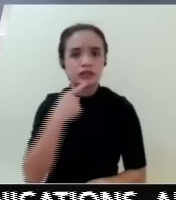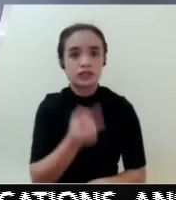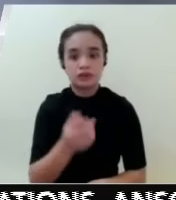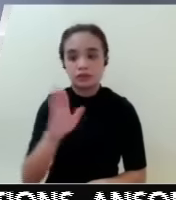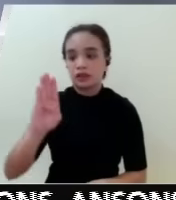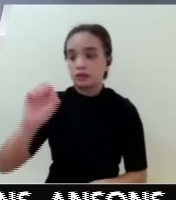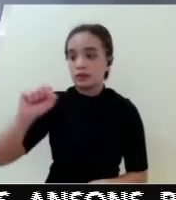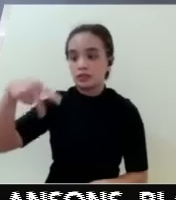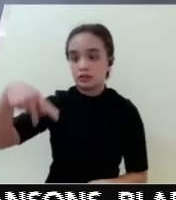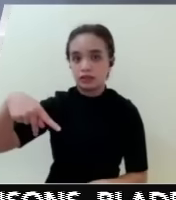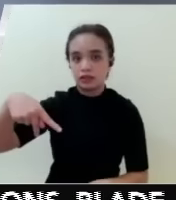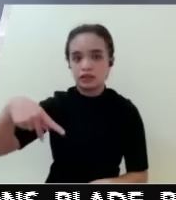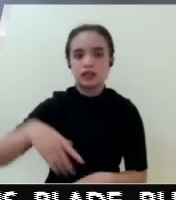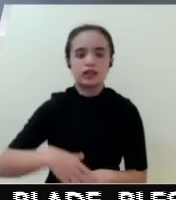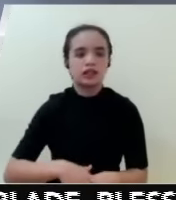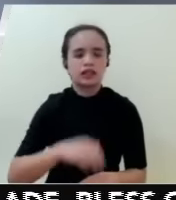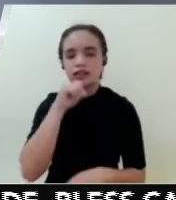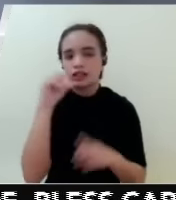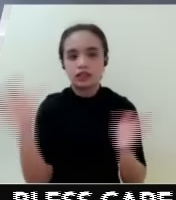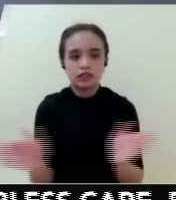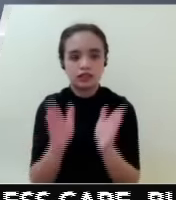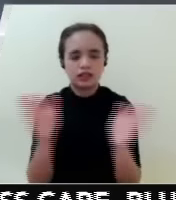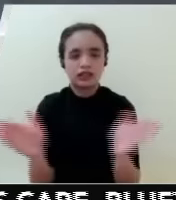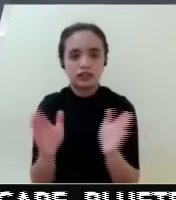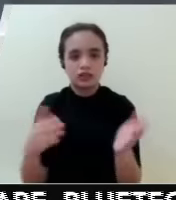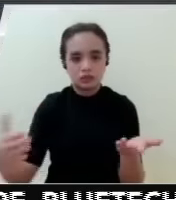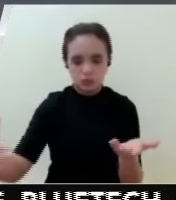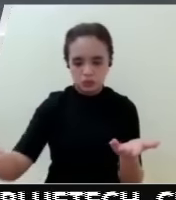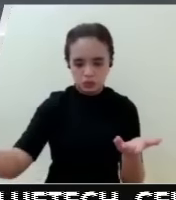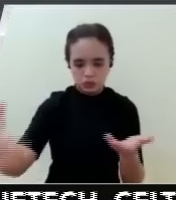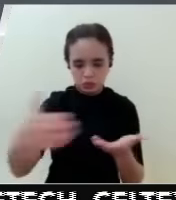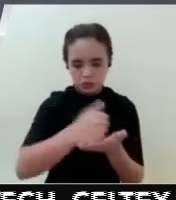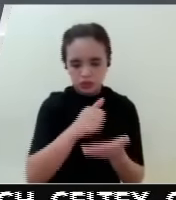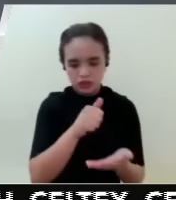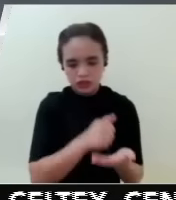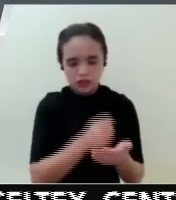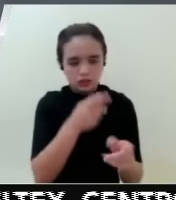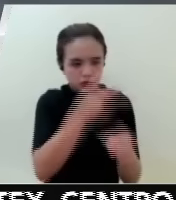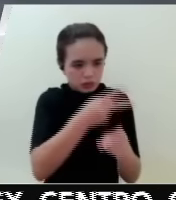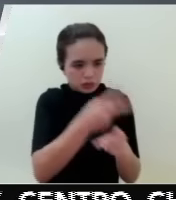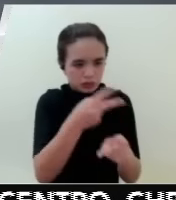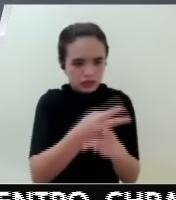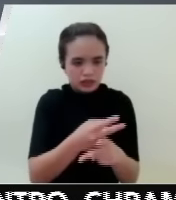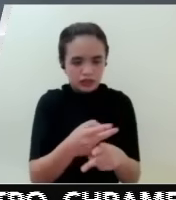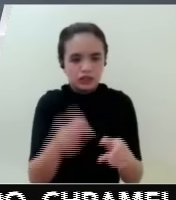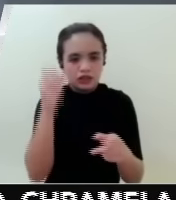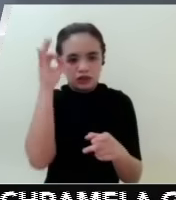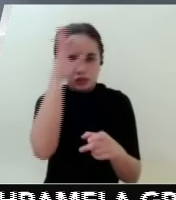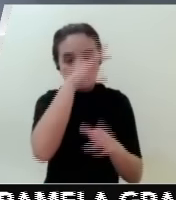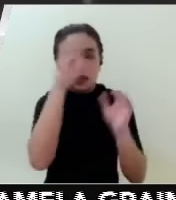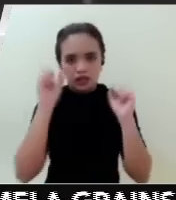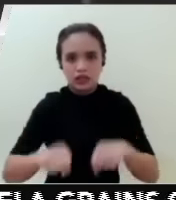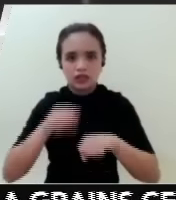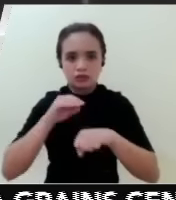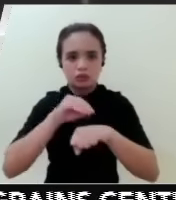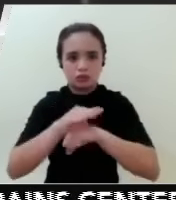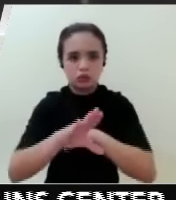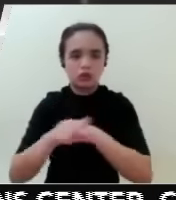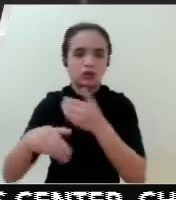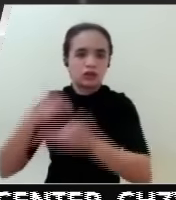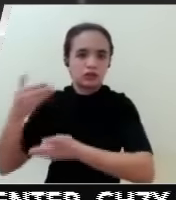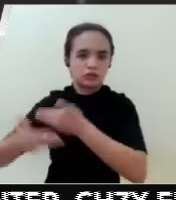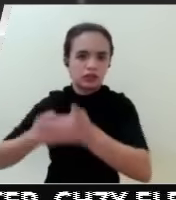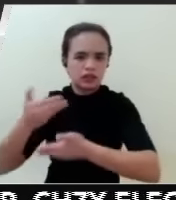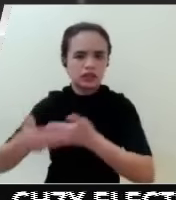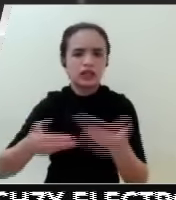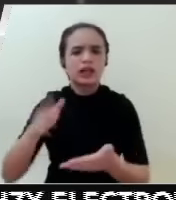na hindi hinihikayat ang pag-hoard o pagtatago ng malaking halaga ng barya dahil makaapekto sa sirkulasyon ng salapi. Alam naman daw yan ni